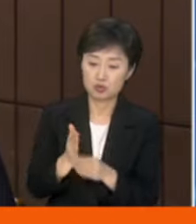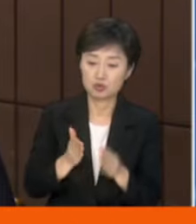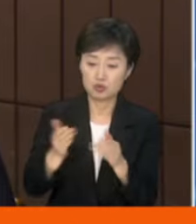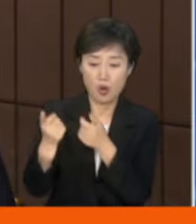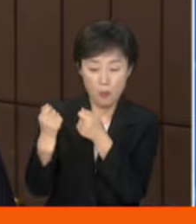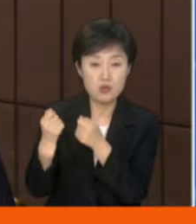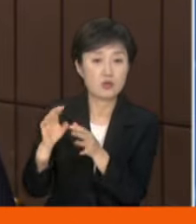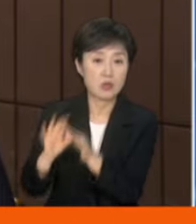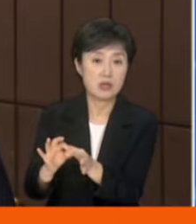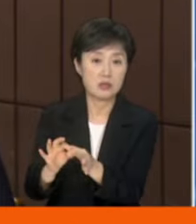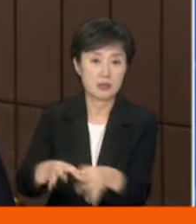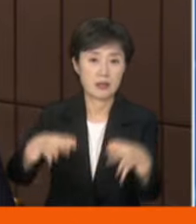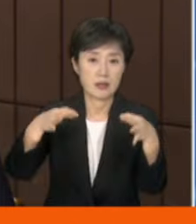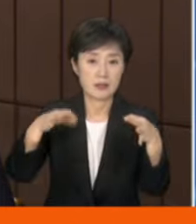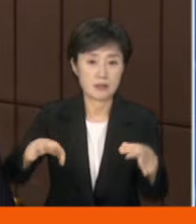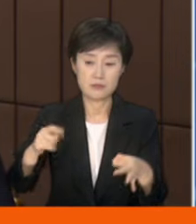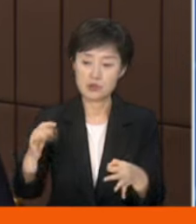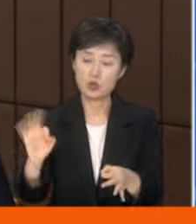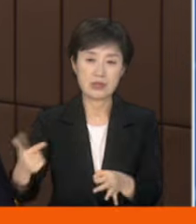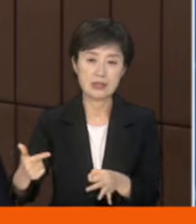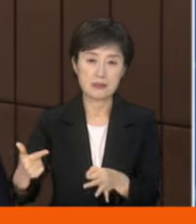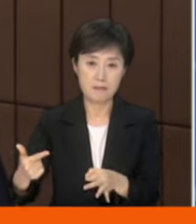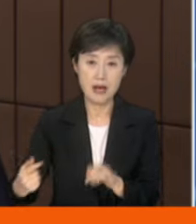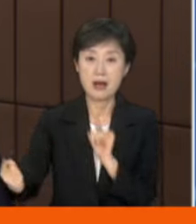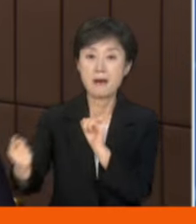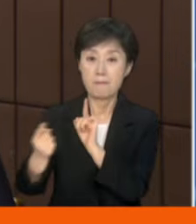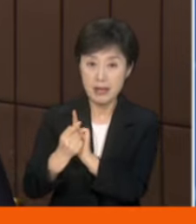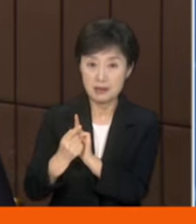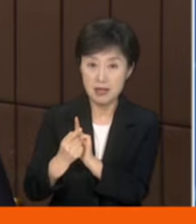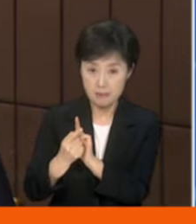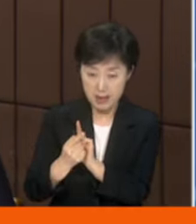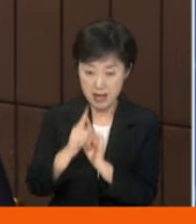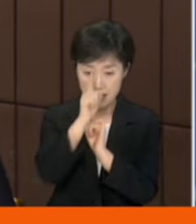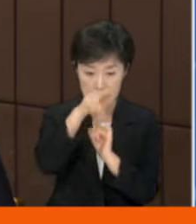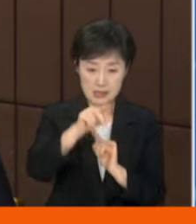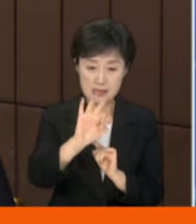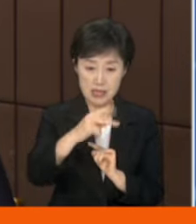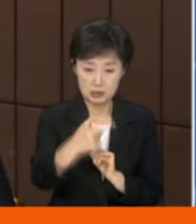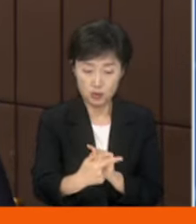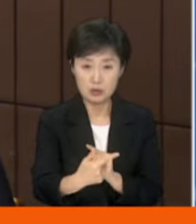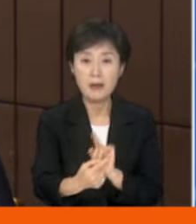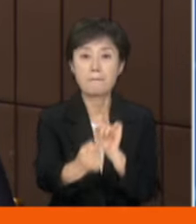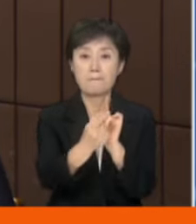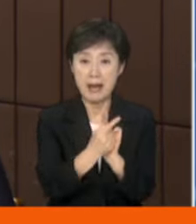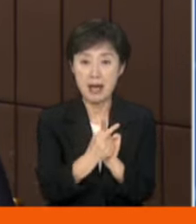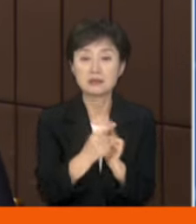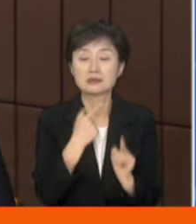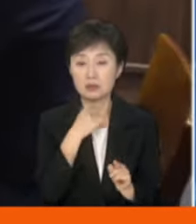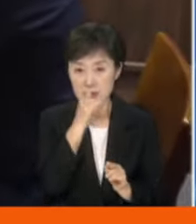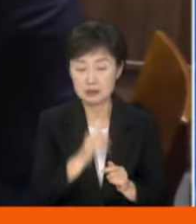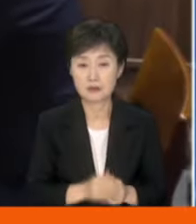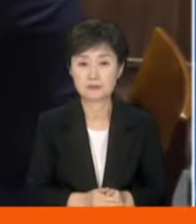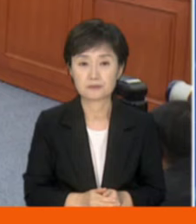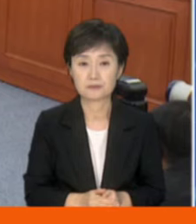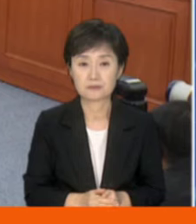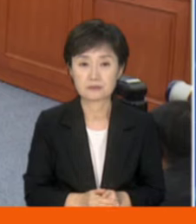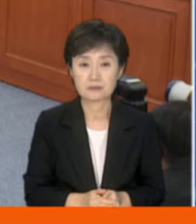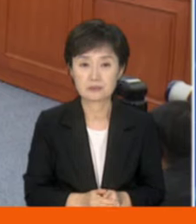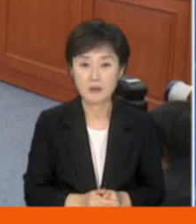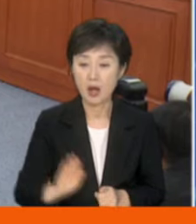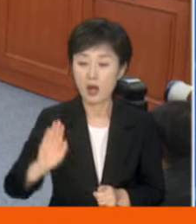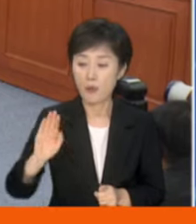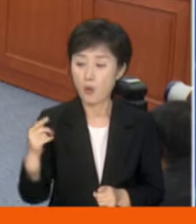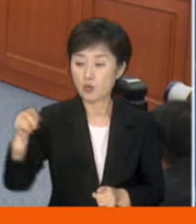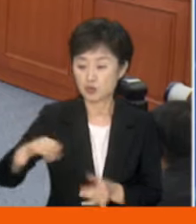인사로 분류되는 김종인 전 국민의힘 비상대책위원장과 이상돈 전 국민의당 의원을 만났습니다. 상대 진영